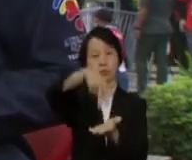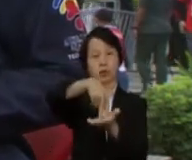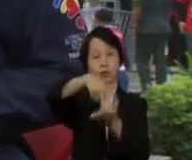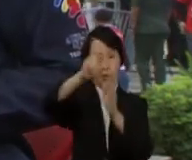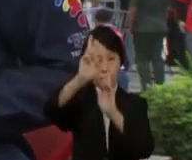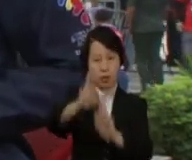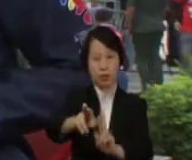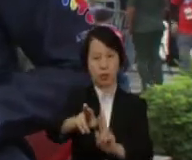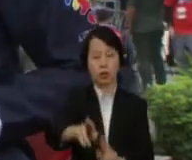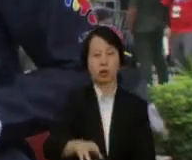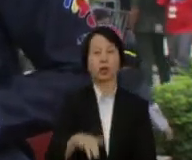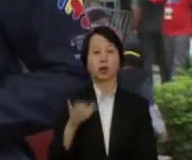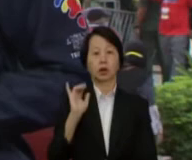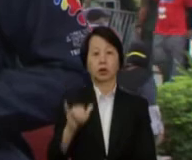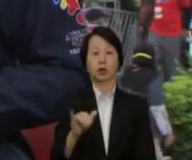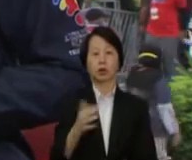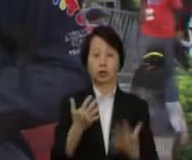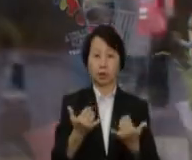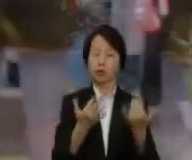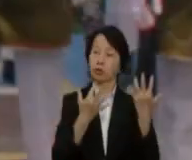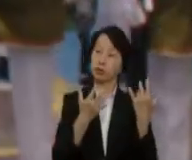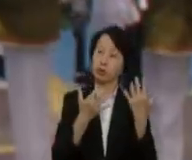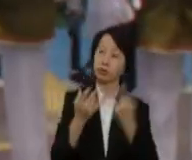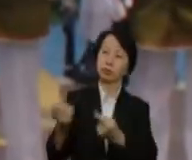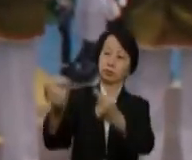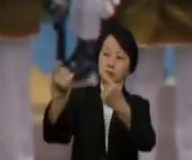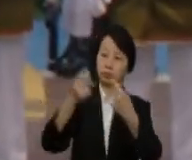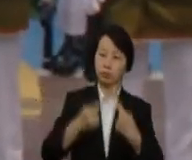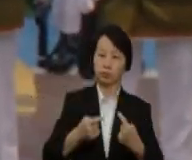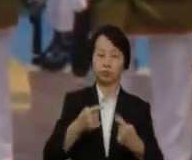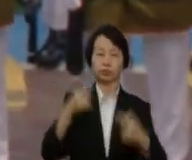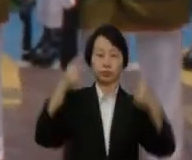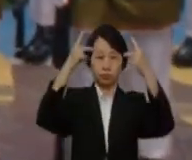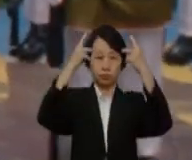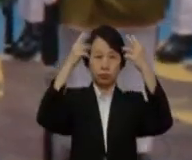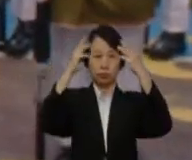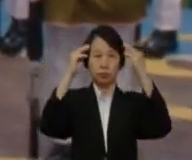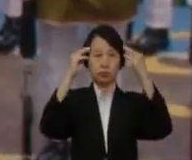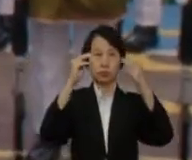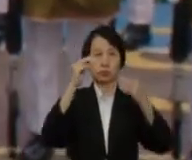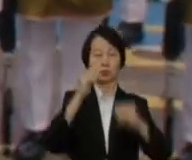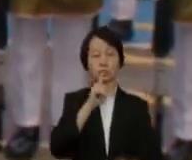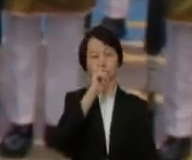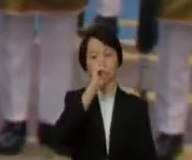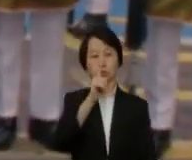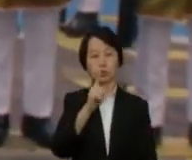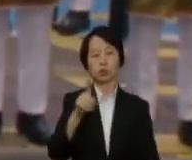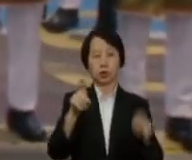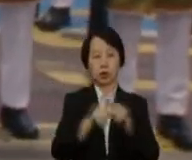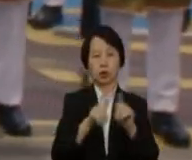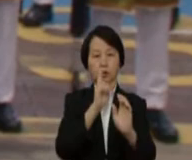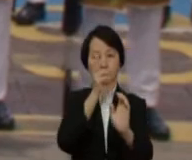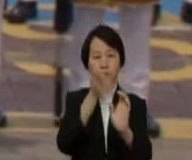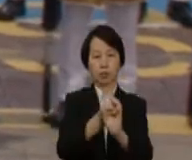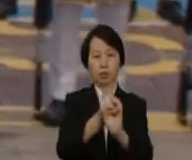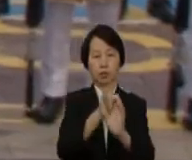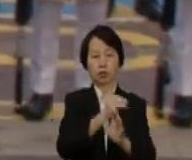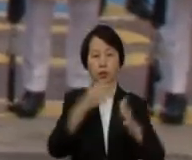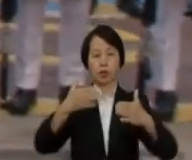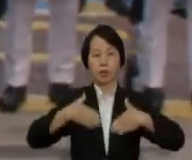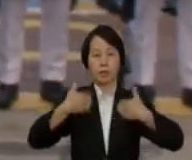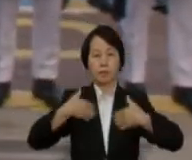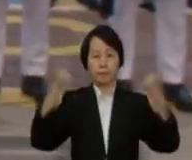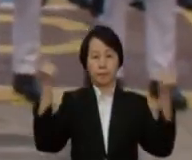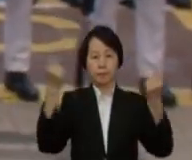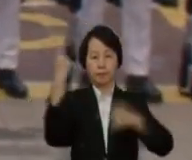kita masih lagi menantikan ketibaan Yang Amat Berhormat Perdana Menteri yang akan pastinya turut menyertai dan juga memberikan lagi